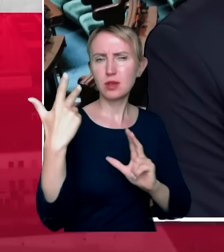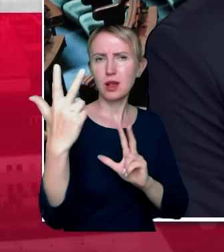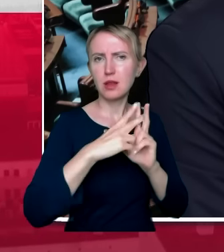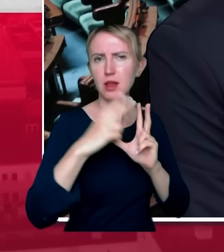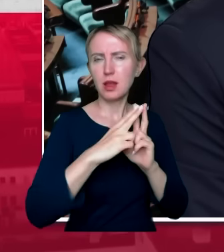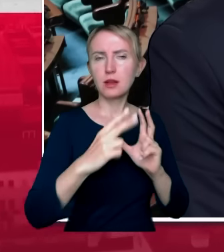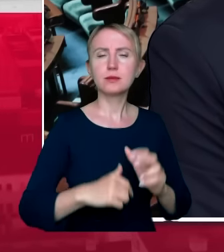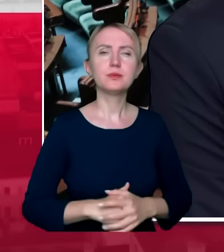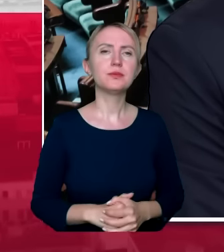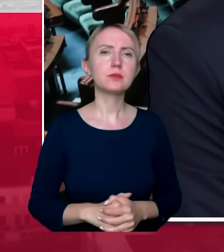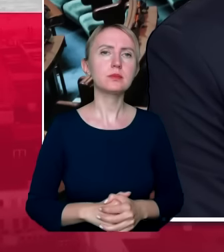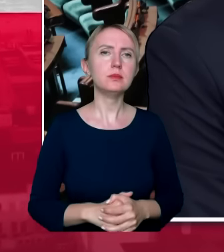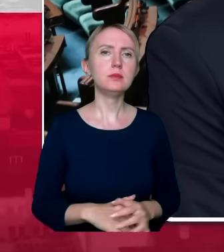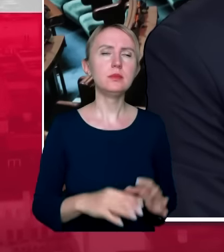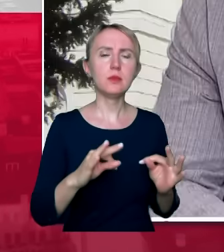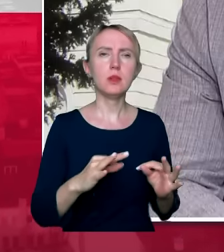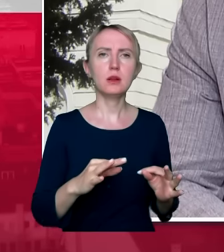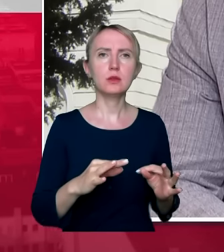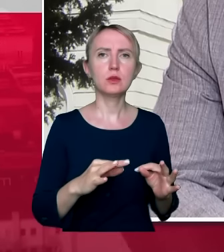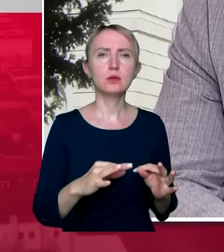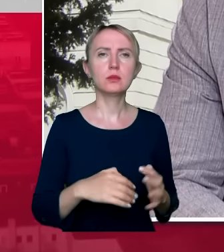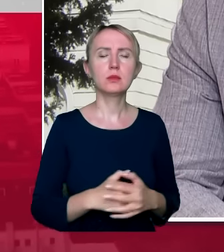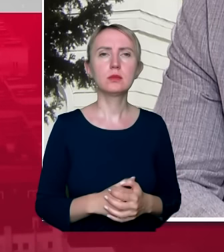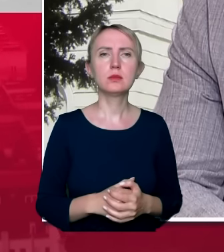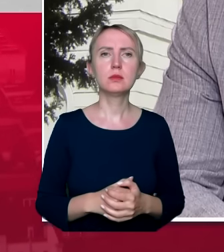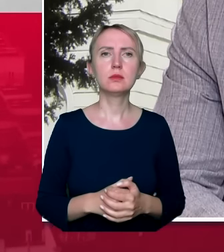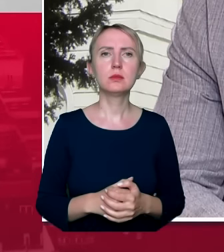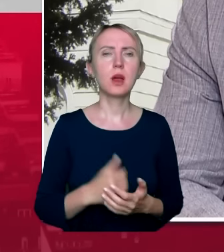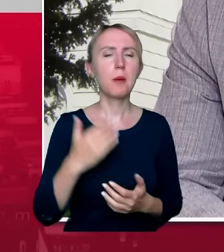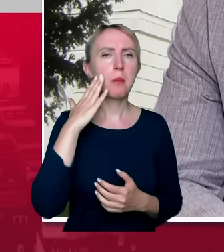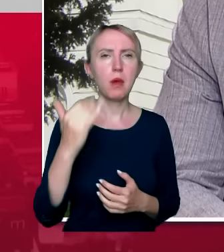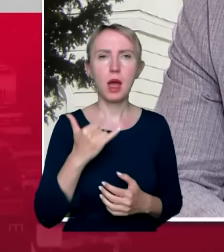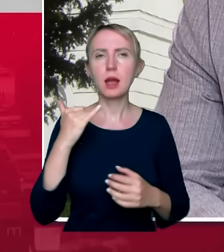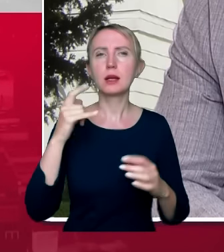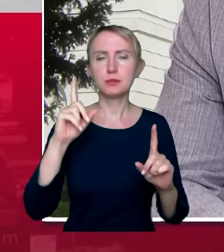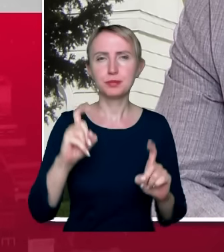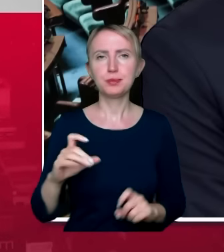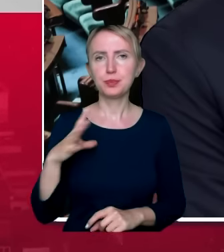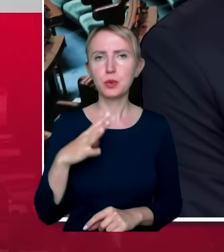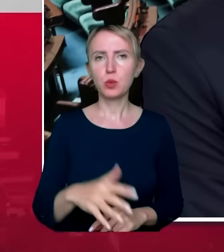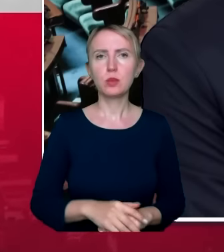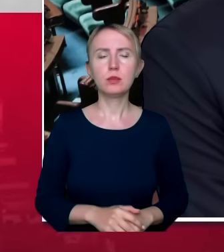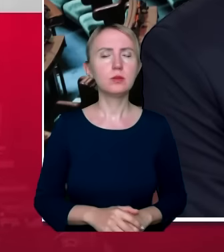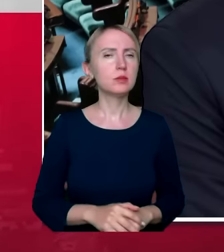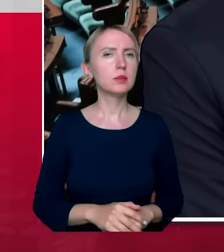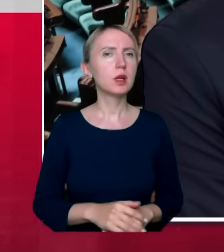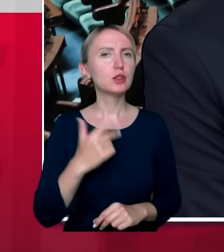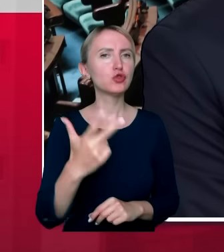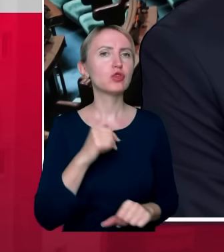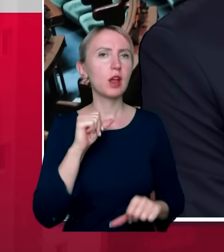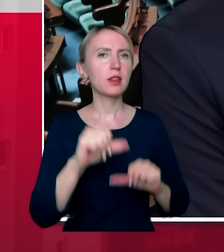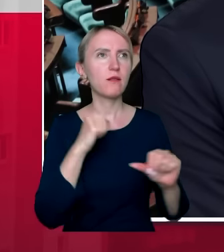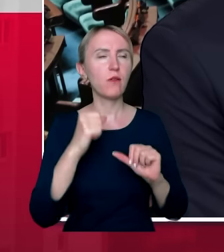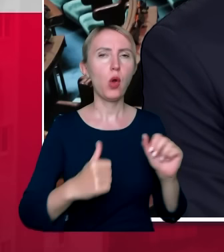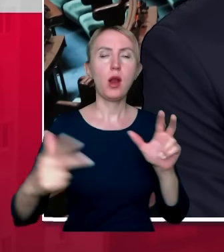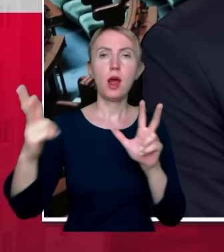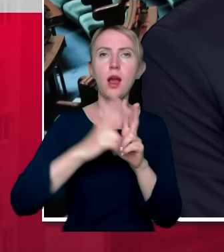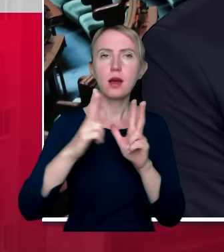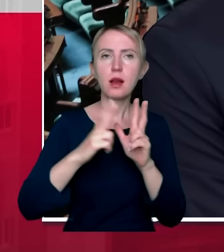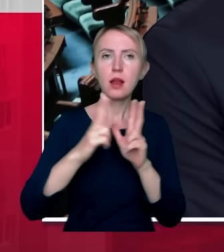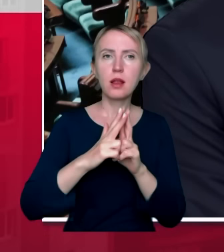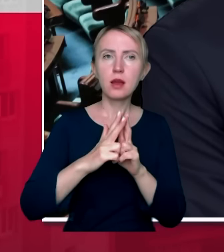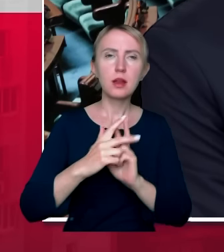3 lata. No to już jest w tej chwili, bo jest lipiec. Tak, bo to koniec, tak, no w maju się zaczęło. W maju się zaczęło, z pierwszego mamy roku, 3 lata wojny hybrydowej i z jednej strony ja